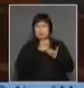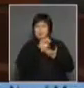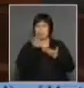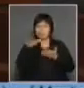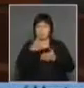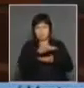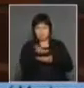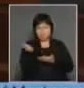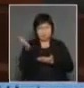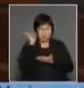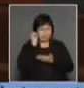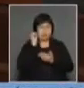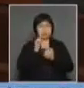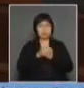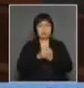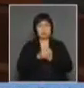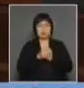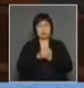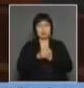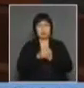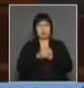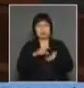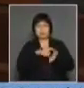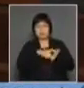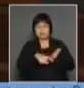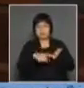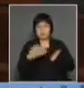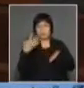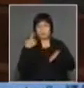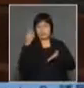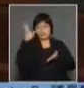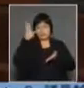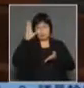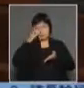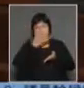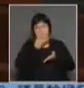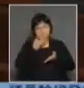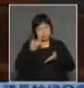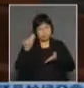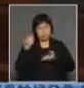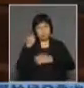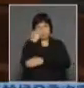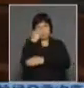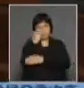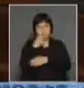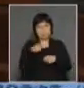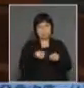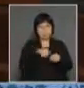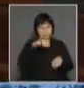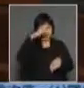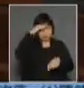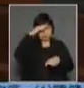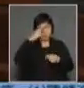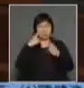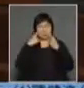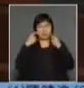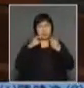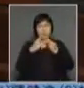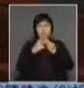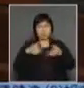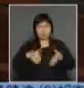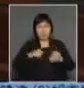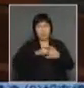呢一段係咁講嘅，佢係昨日凌晨，示威者與警方從龍和道打到天馬公